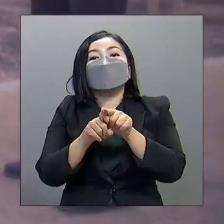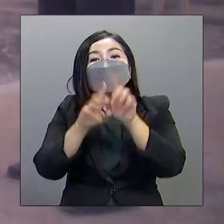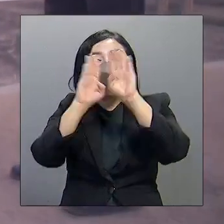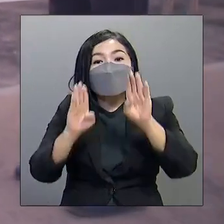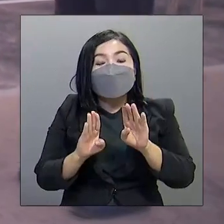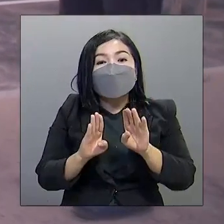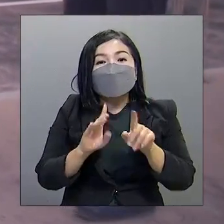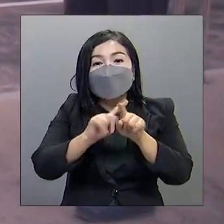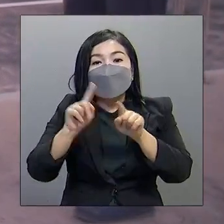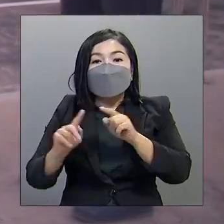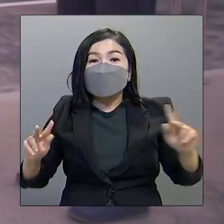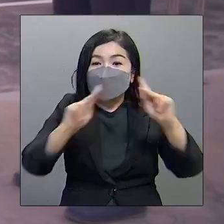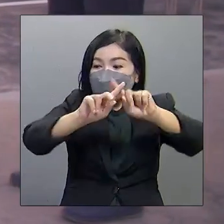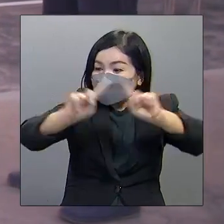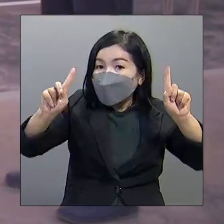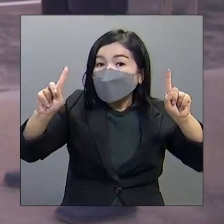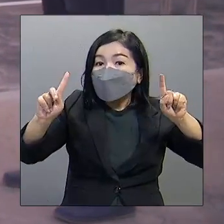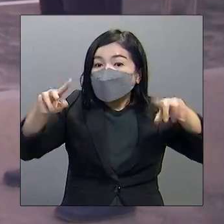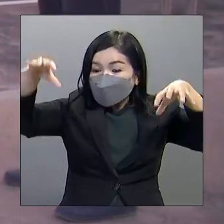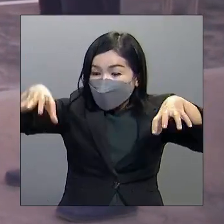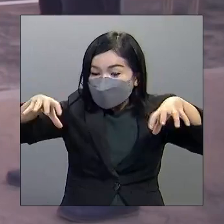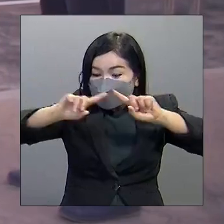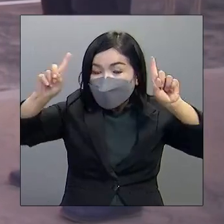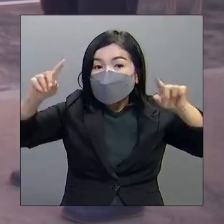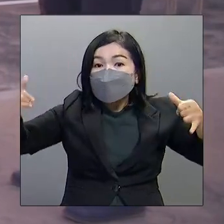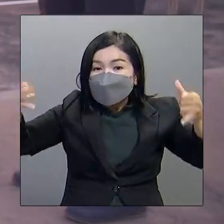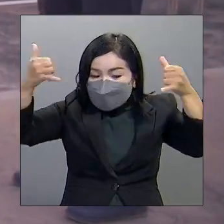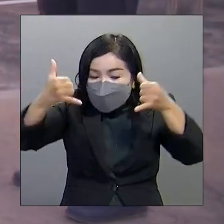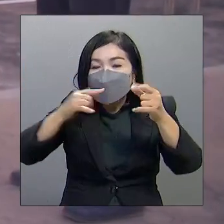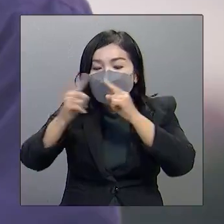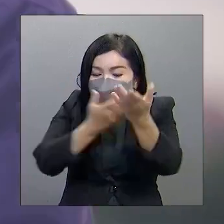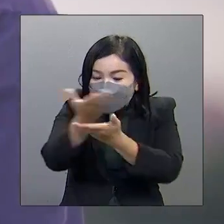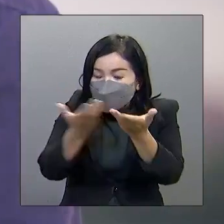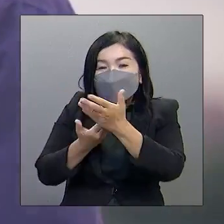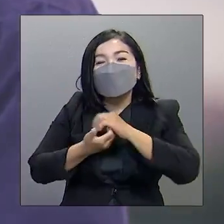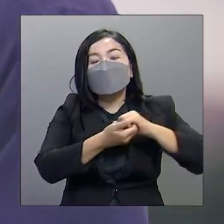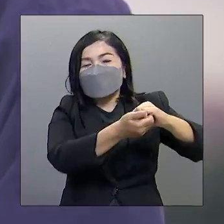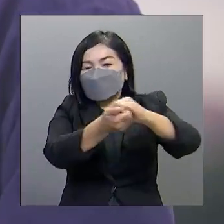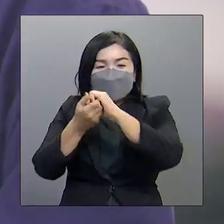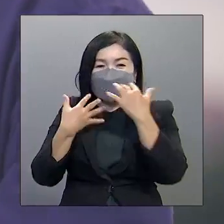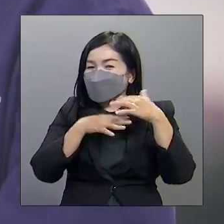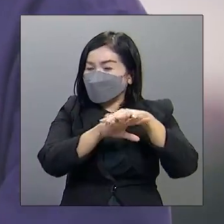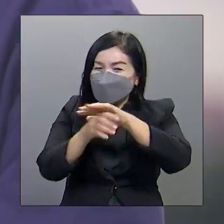ามกรมข้ามกระทรวงนะครับตรงนี้เองเนี่ยก็จริงๆแล้วเนี่ยหากเราทำงานตรงนี้อย่างมีประสิทธิภ